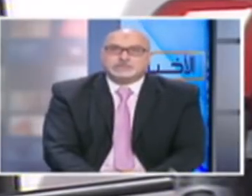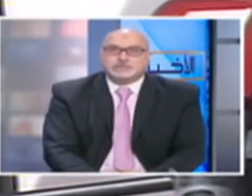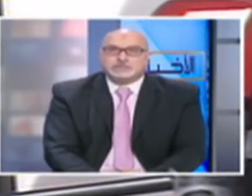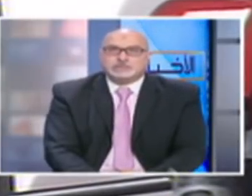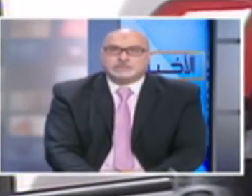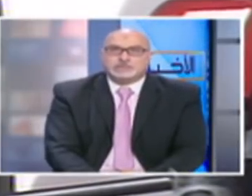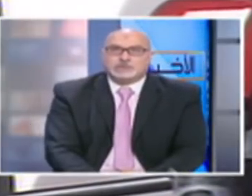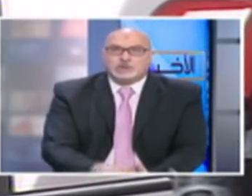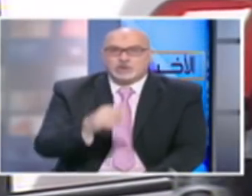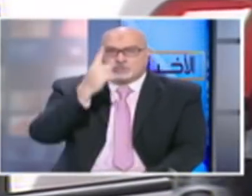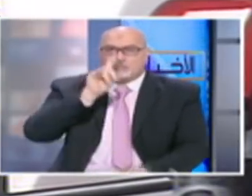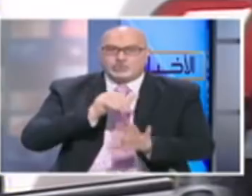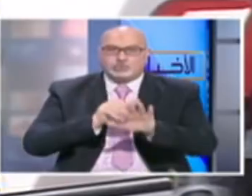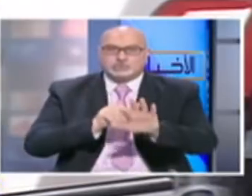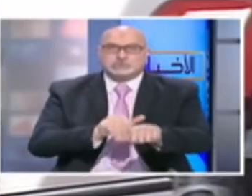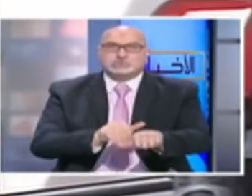ليواصل